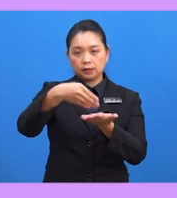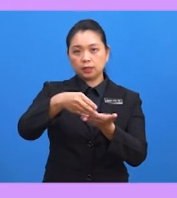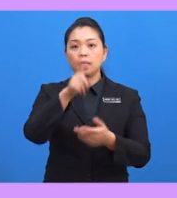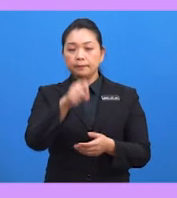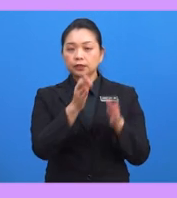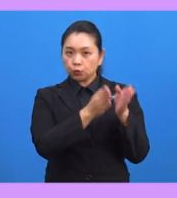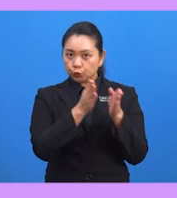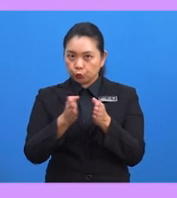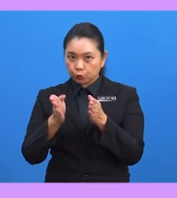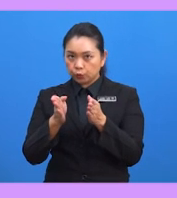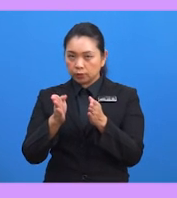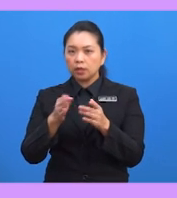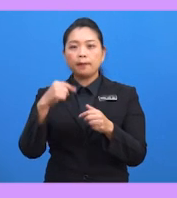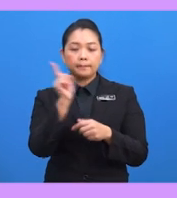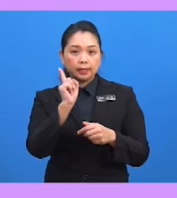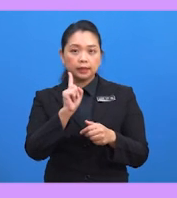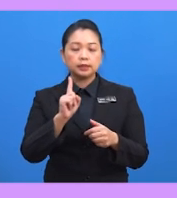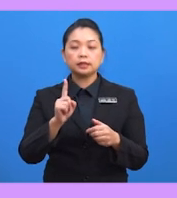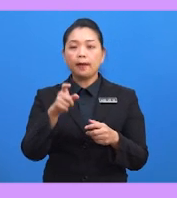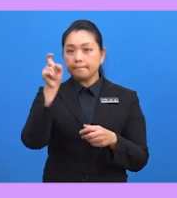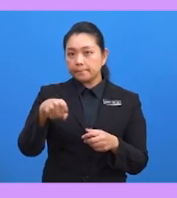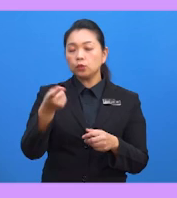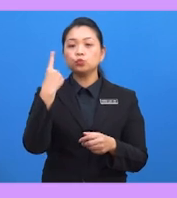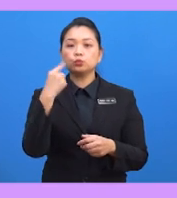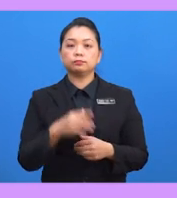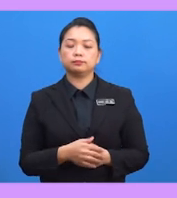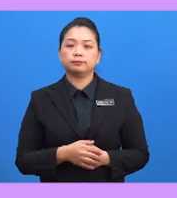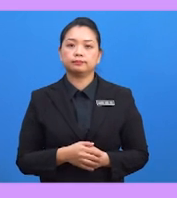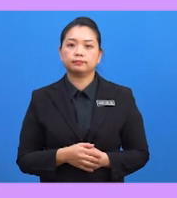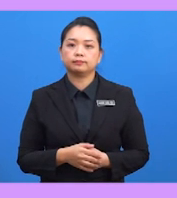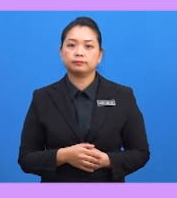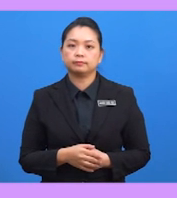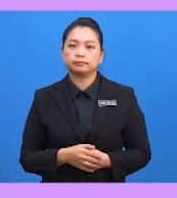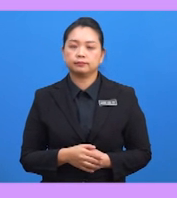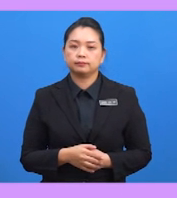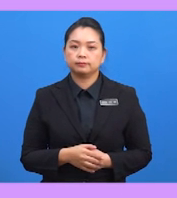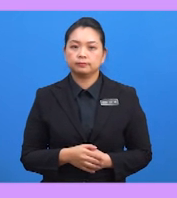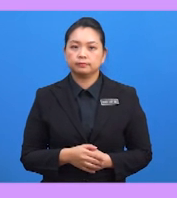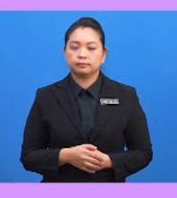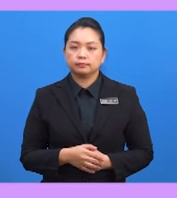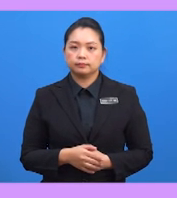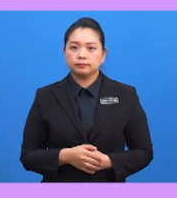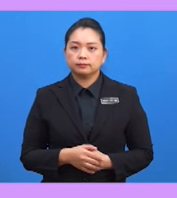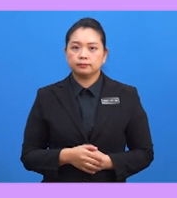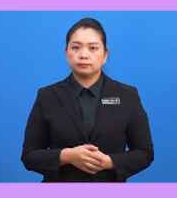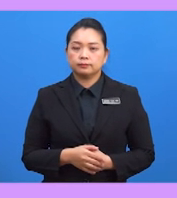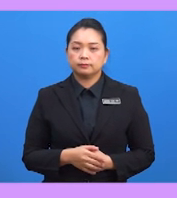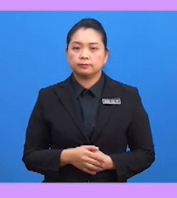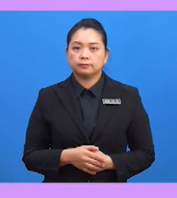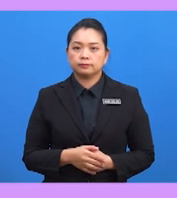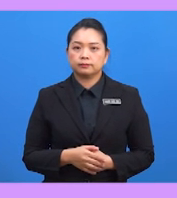disusun mengikut keutamaan. Jika boleh dikurangkan, maka perbelanjaan itu harus dikurangkan